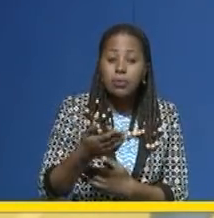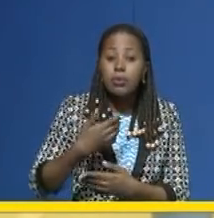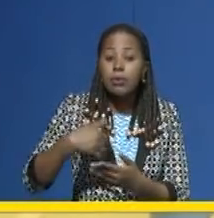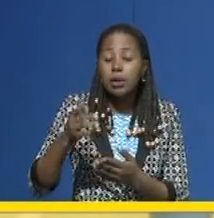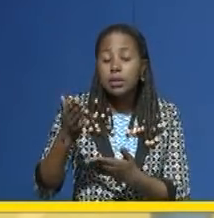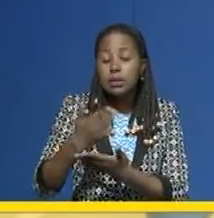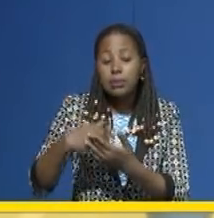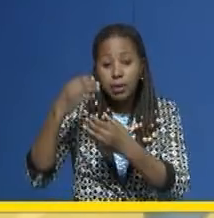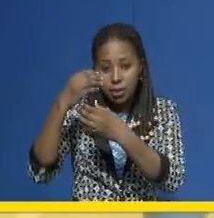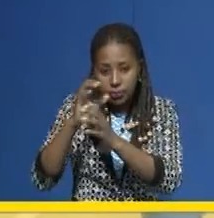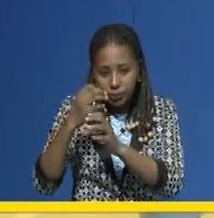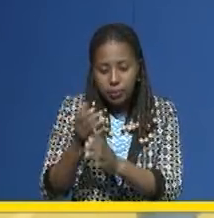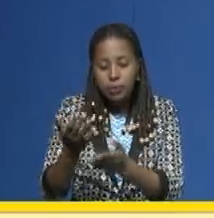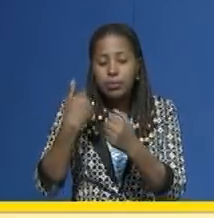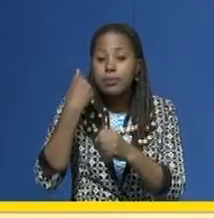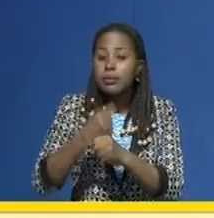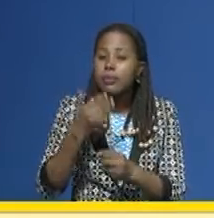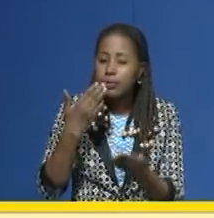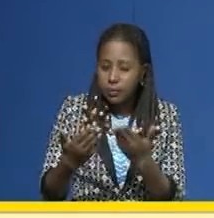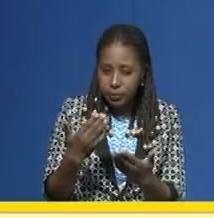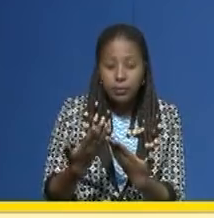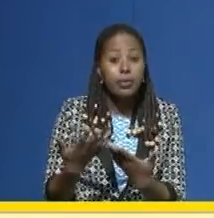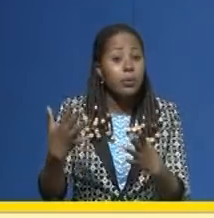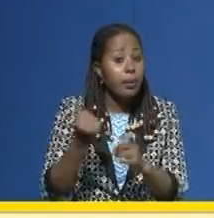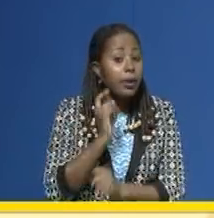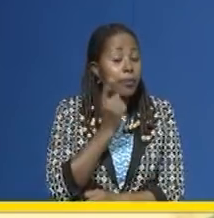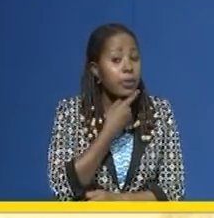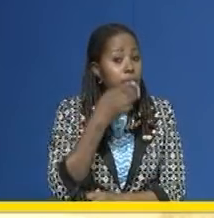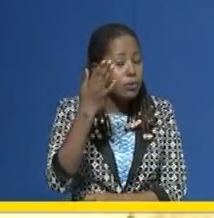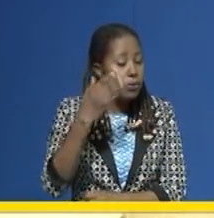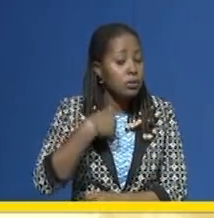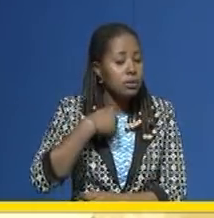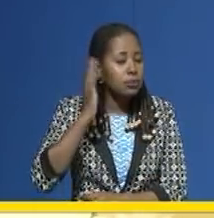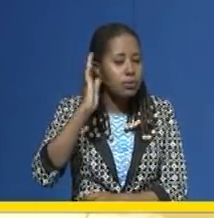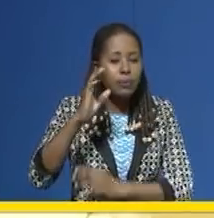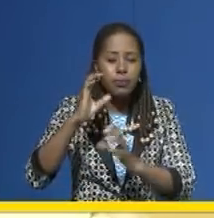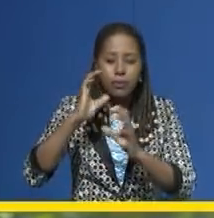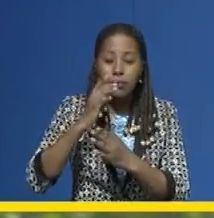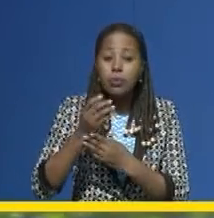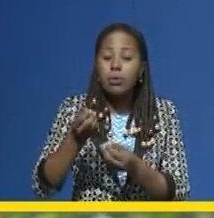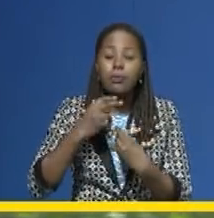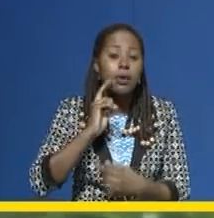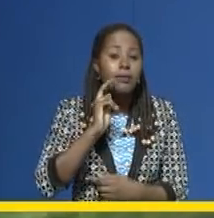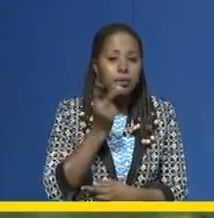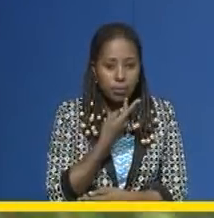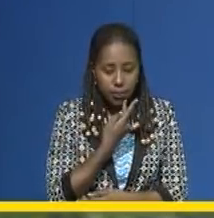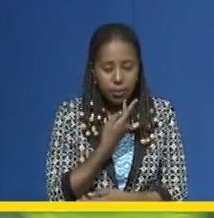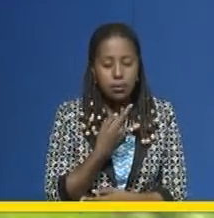central laboratory kwa ajili ya vipimo. Wakipata majibu kule, tunawasiliana nao, wanatupatia feedback.